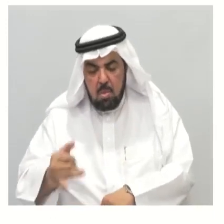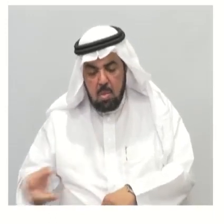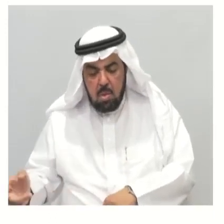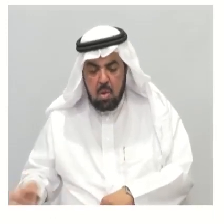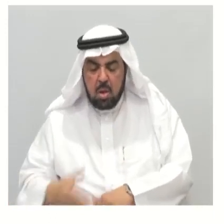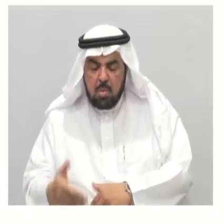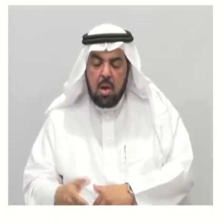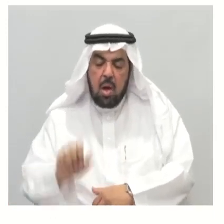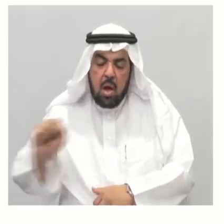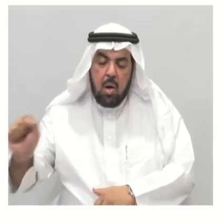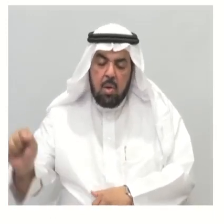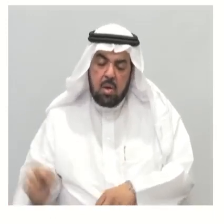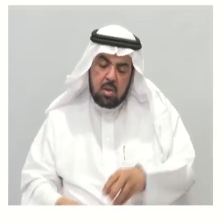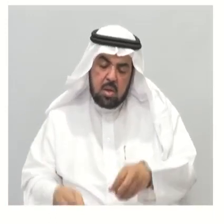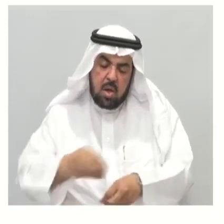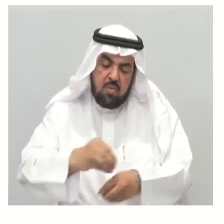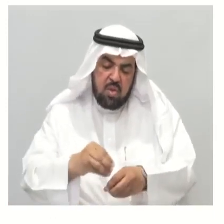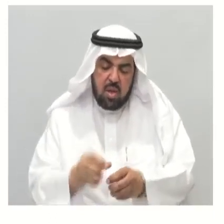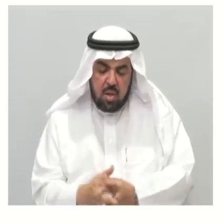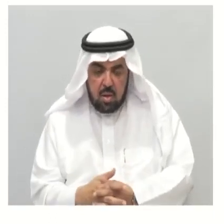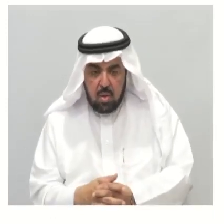تبعا لخواصها الفيزيائية.